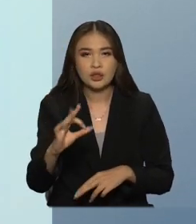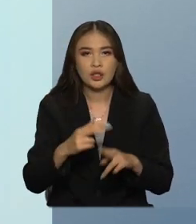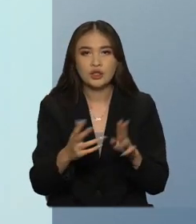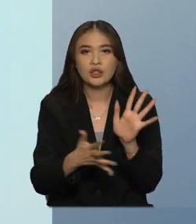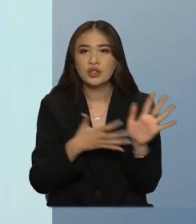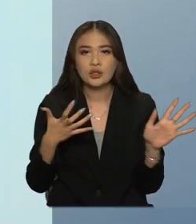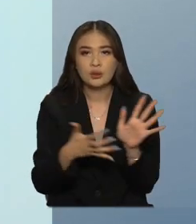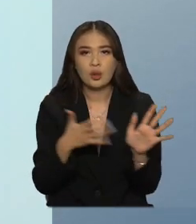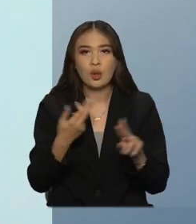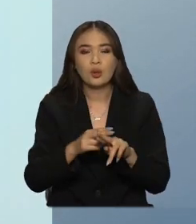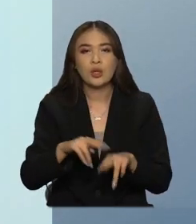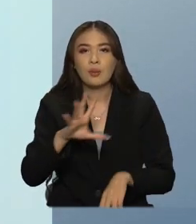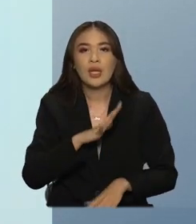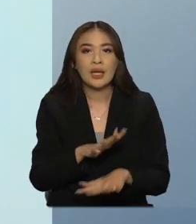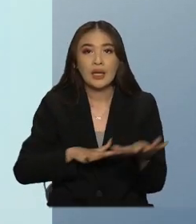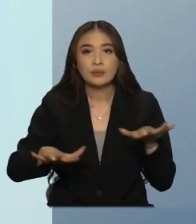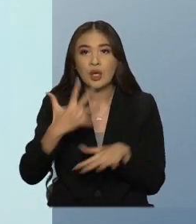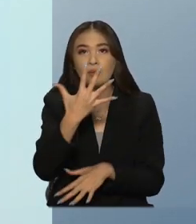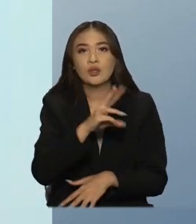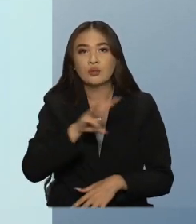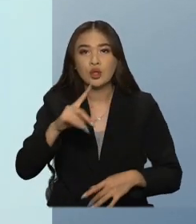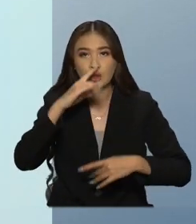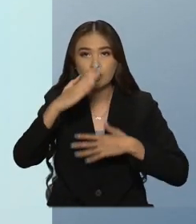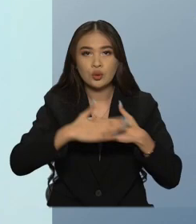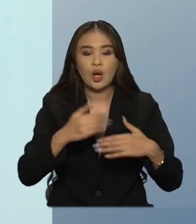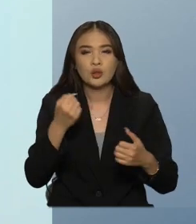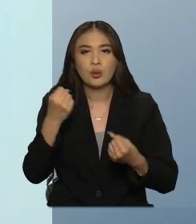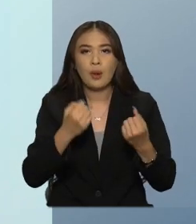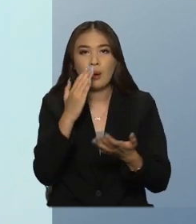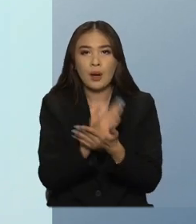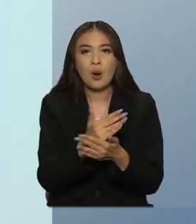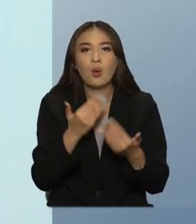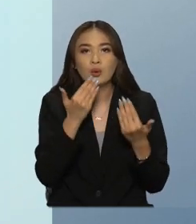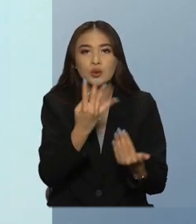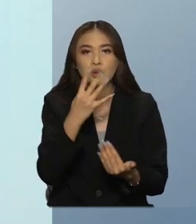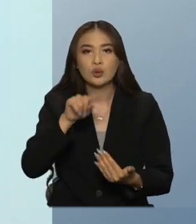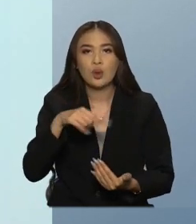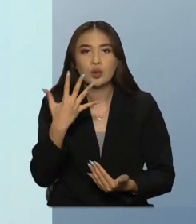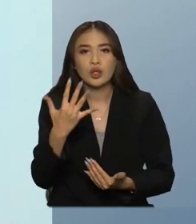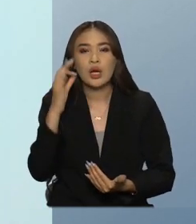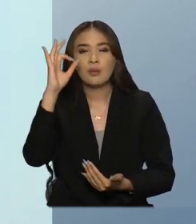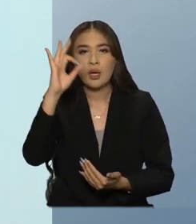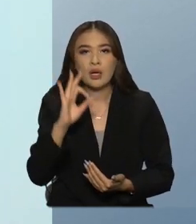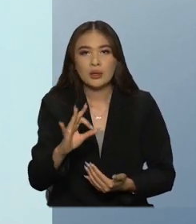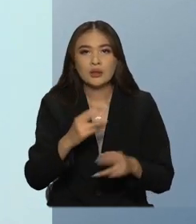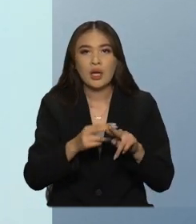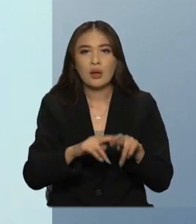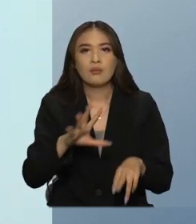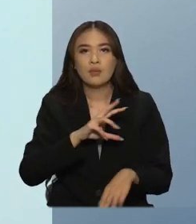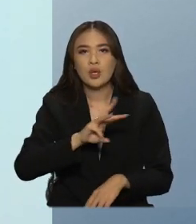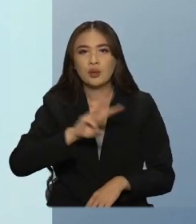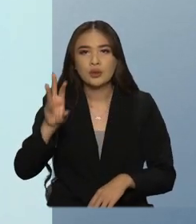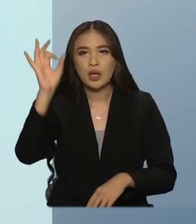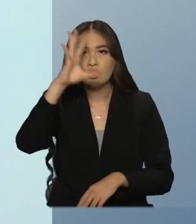0,1%-ға да жетпейді. Өйткені елімізде 5 миллионға жуық көлік құралы бар. Оның 4,5 миллиондай жеңіл автомобиль,